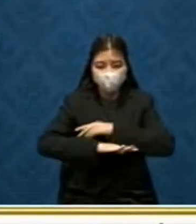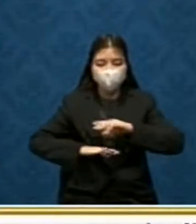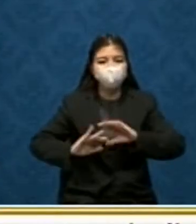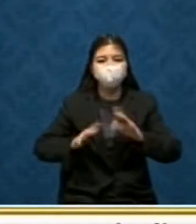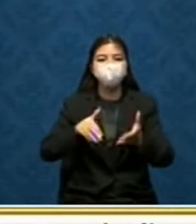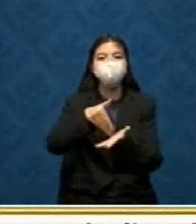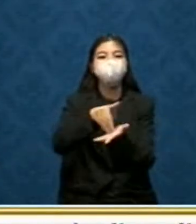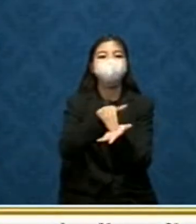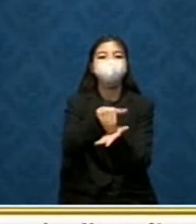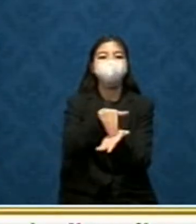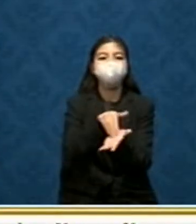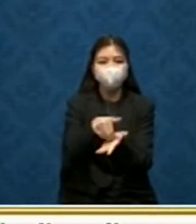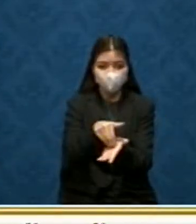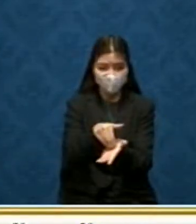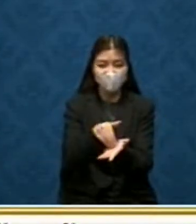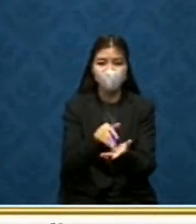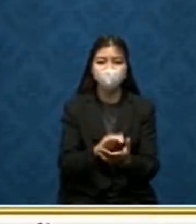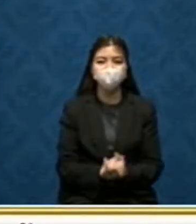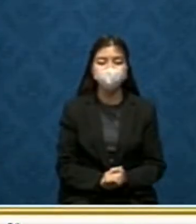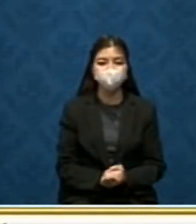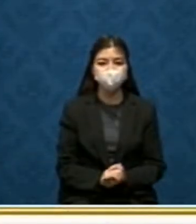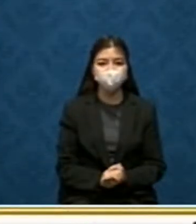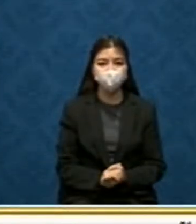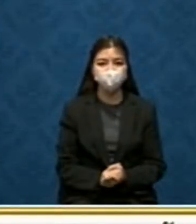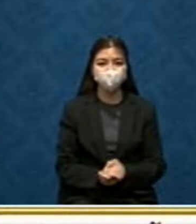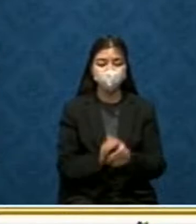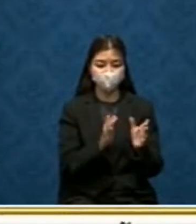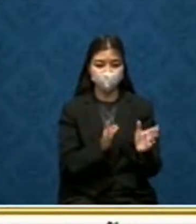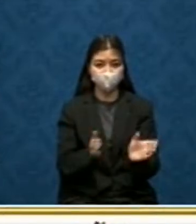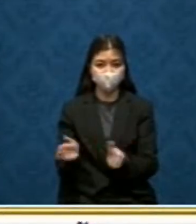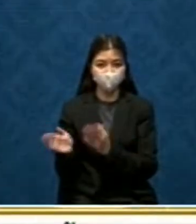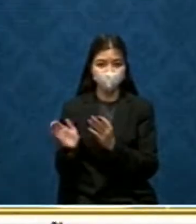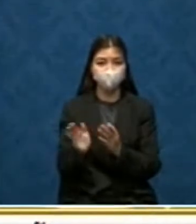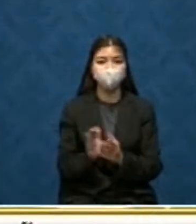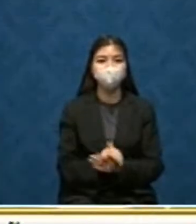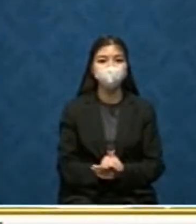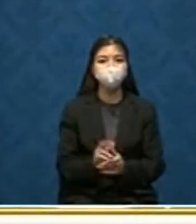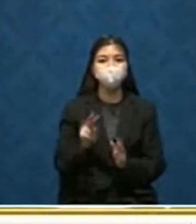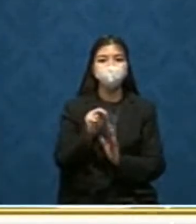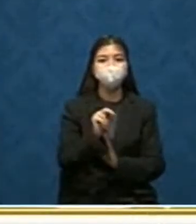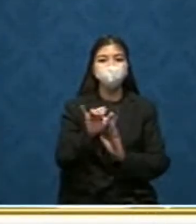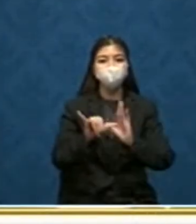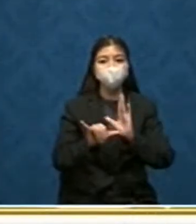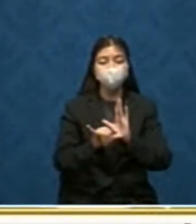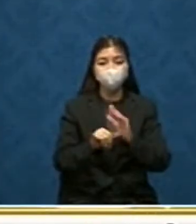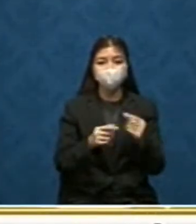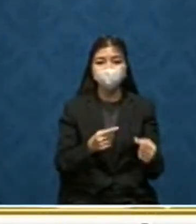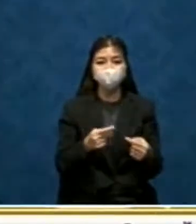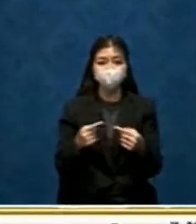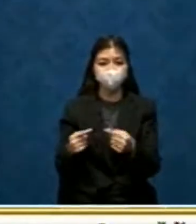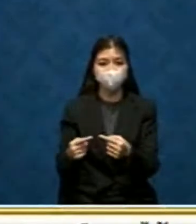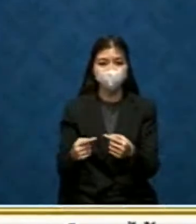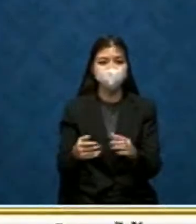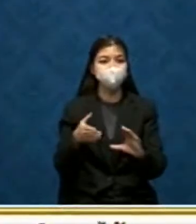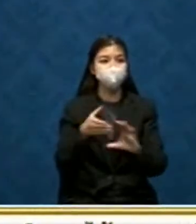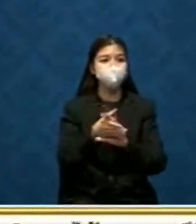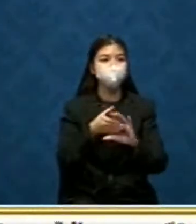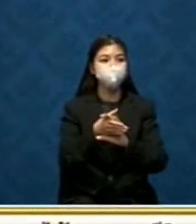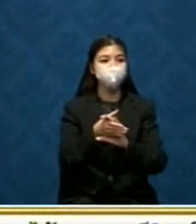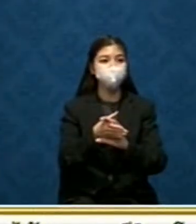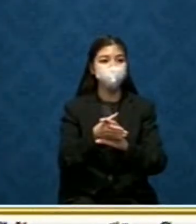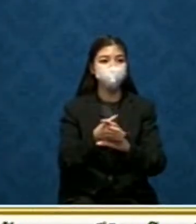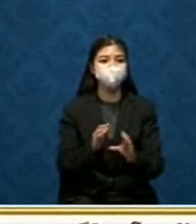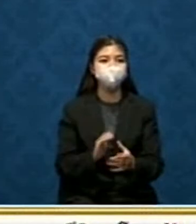Appleiej ผมไปขอต่ไปครับ นโยบอกมต่อไปครับ ซะไลตตไปเลยครั